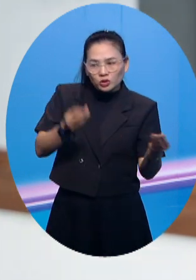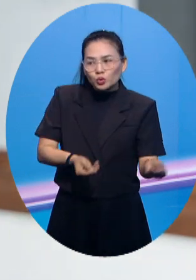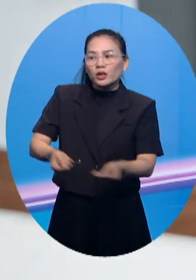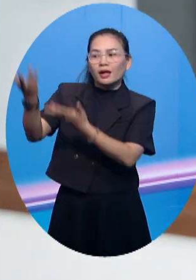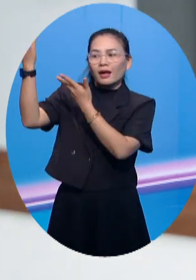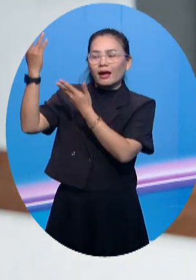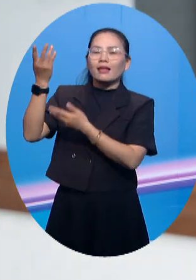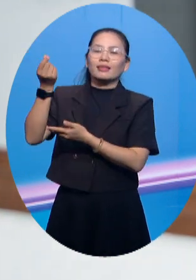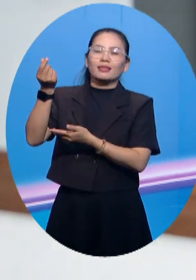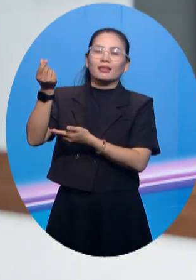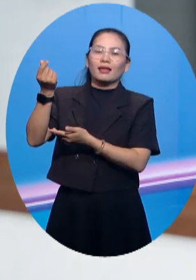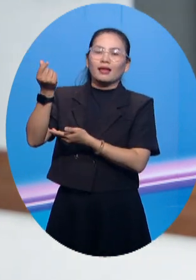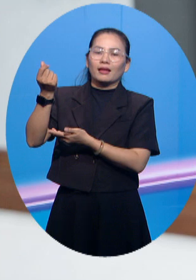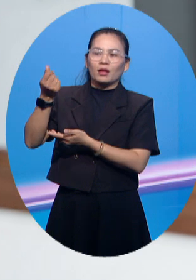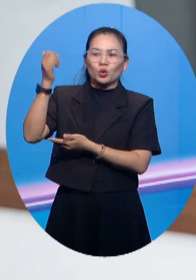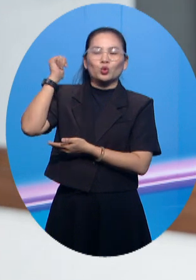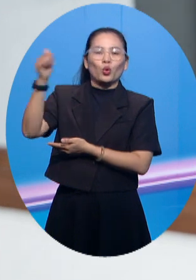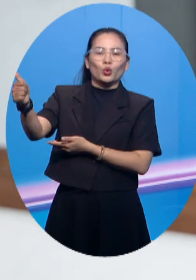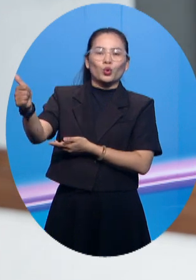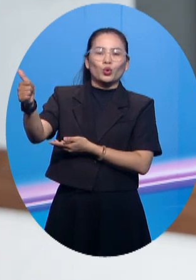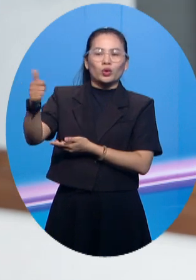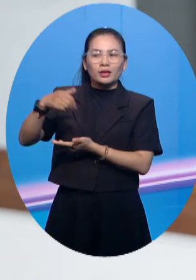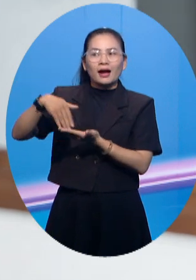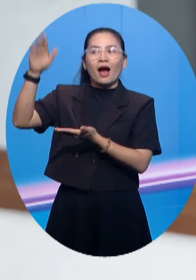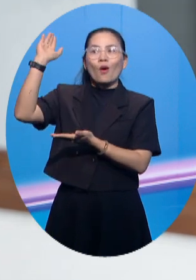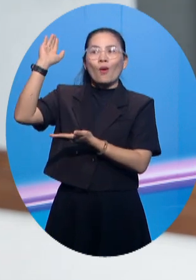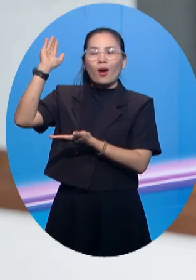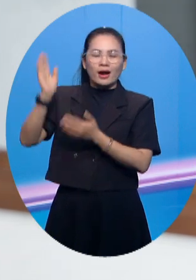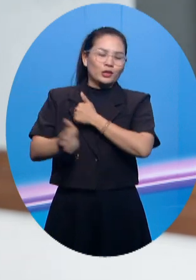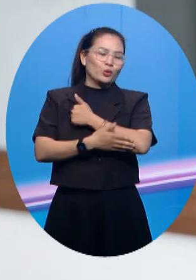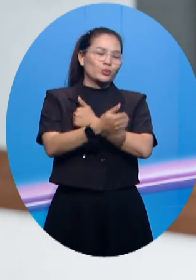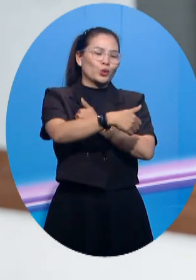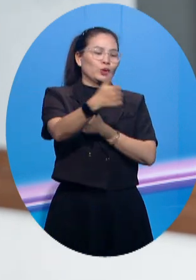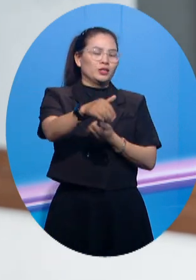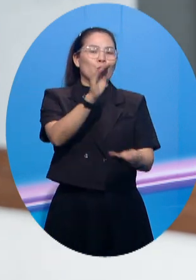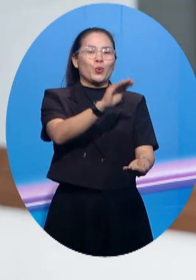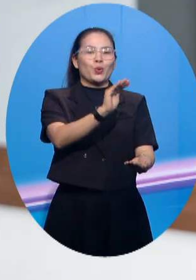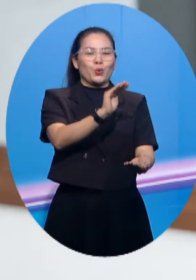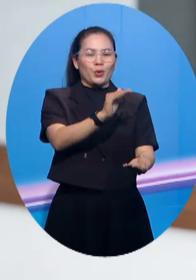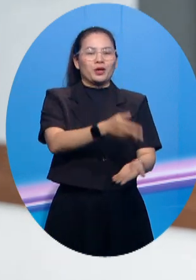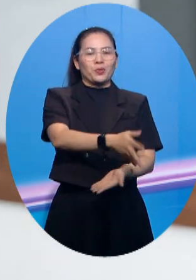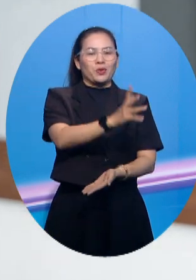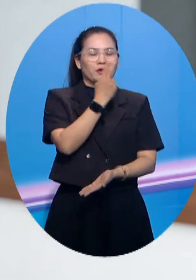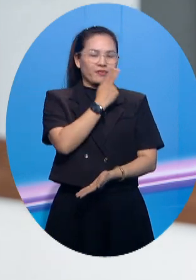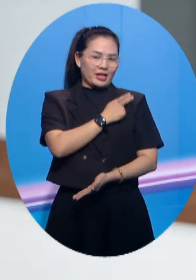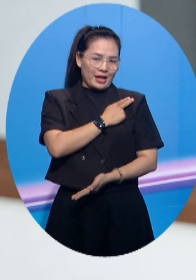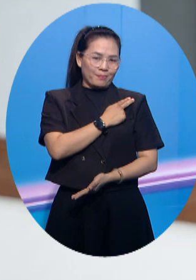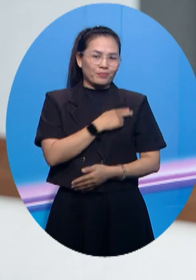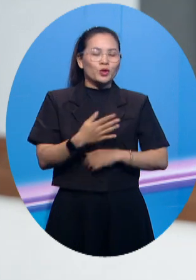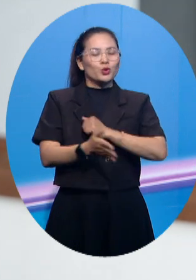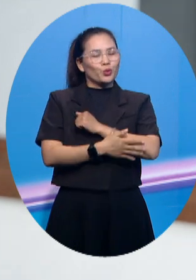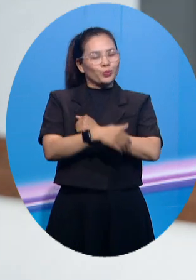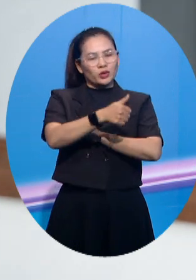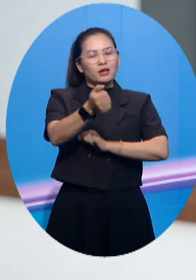cái giá thành nó sẽ tốt, nó cao thì nó giúp được người chăn nuôi và giúp được người lao